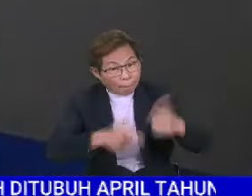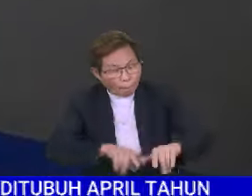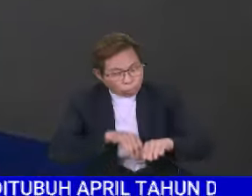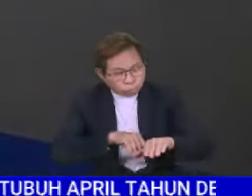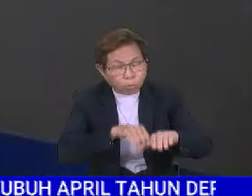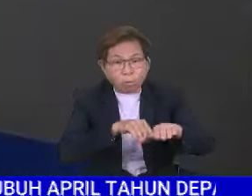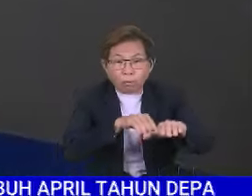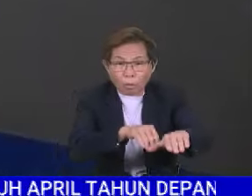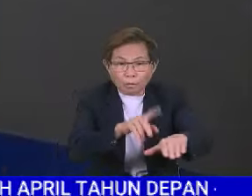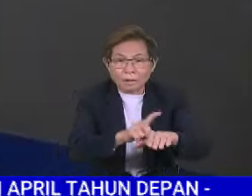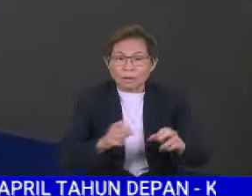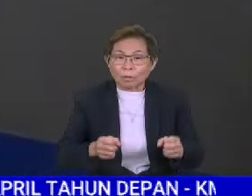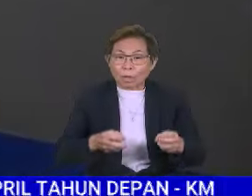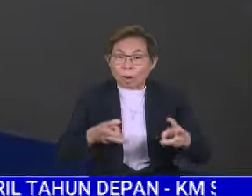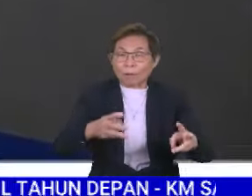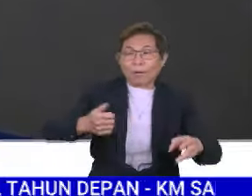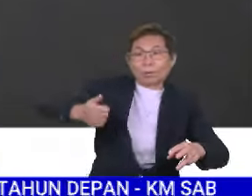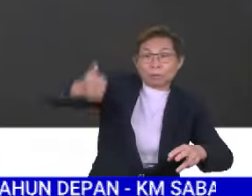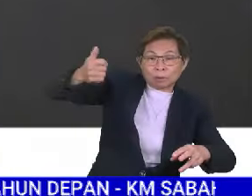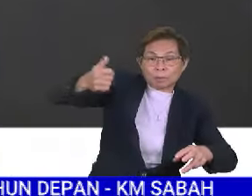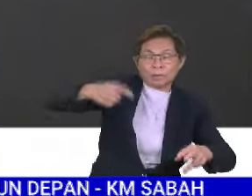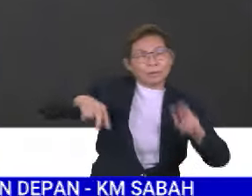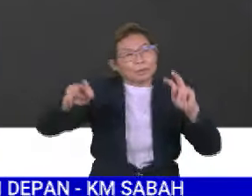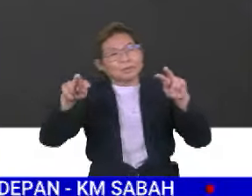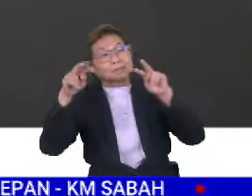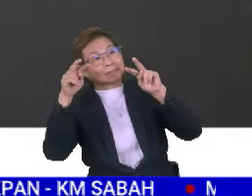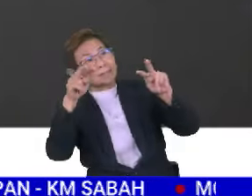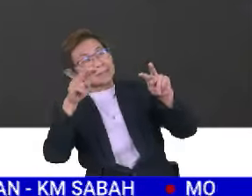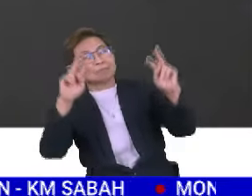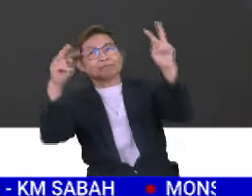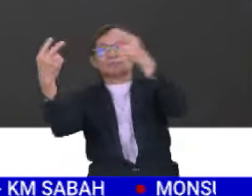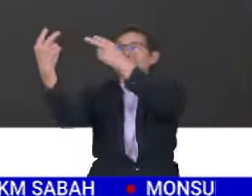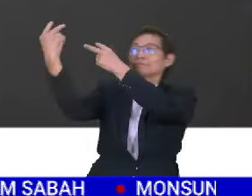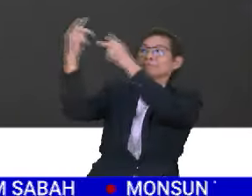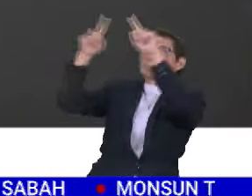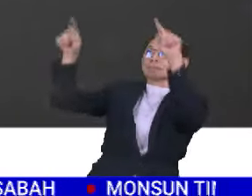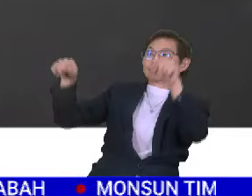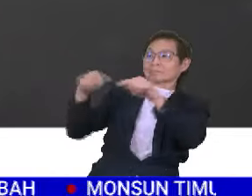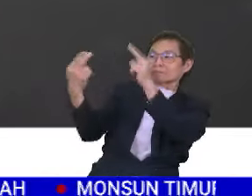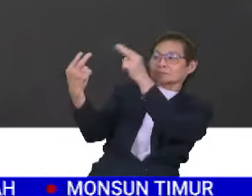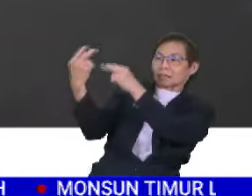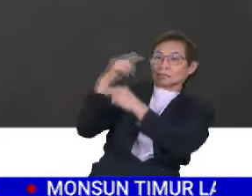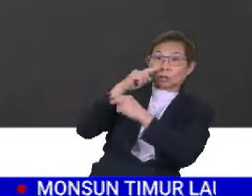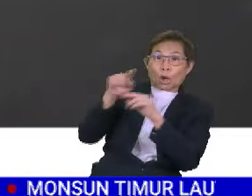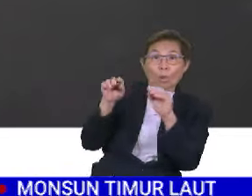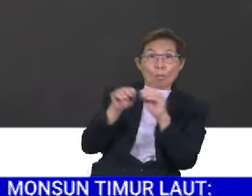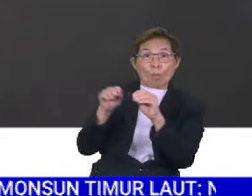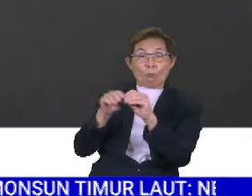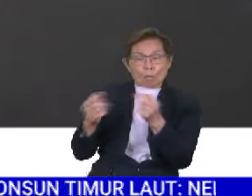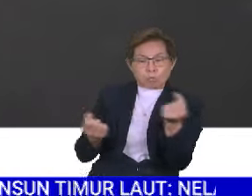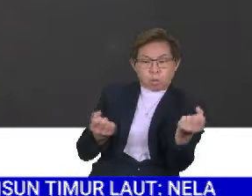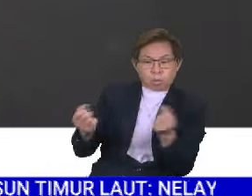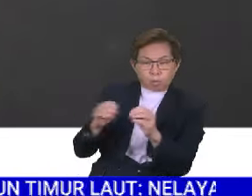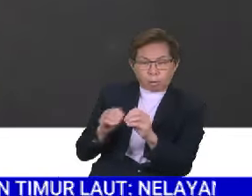aliran trafik di lebuh raya utama. Dan seperti yang anda dapat saksikan paparan skrin di belakang saya, kita dapat saksikan pertambahan bilangan